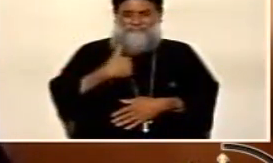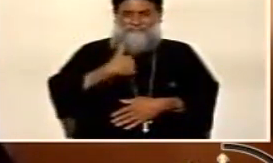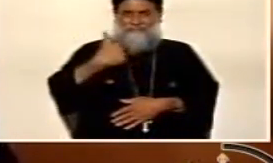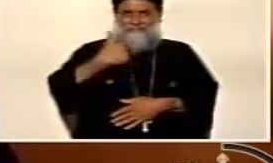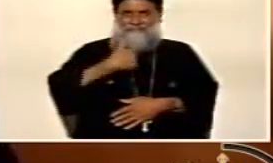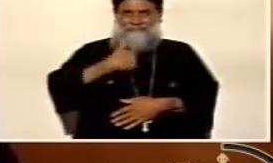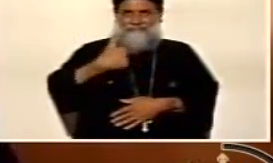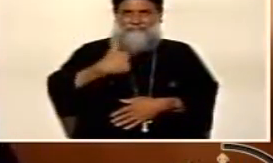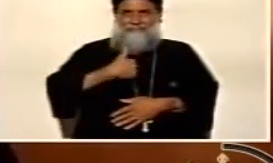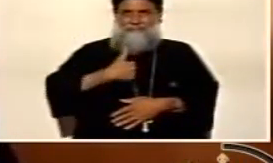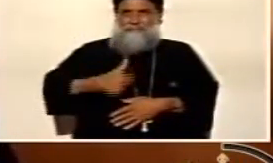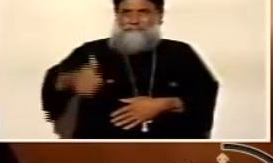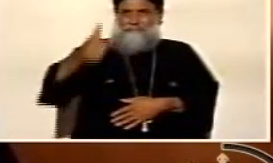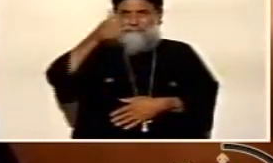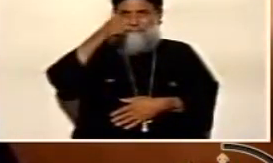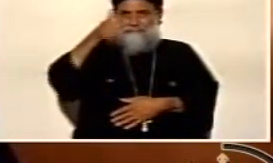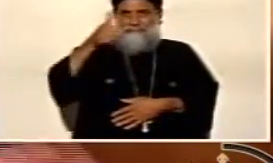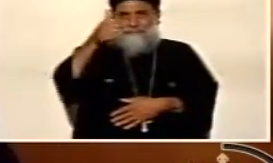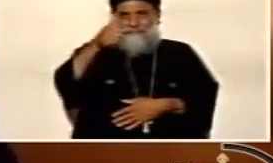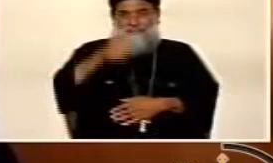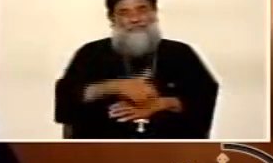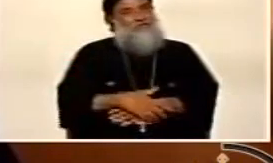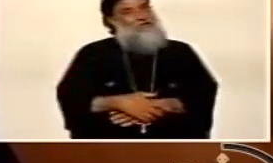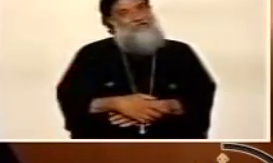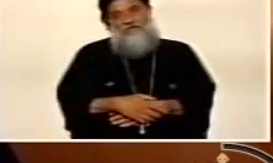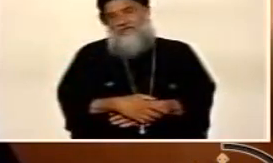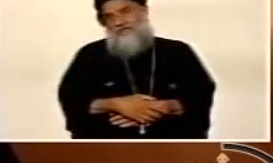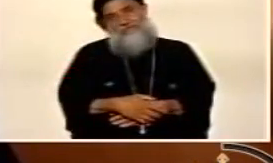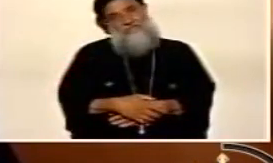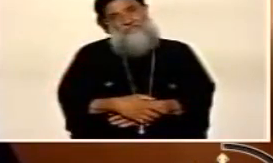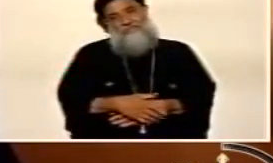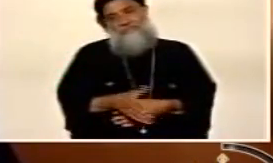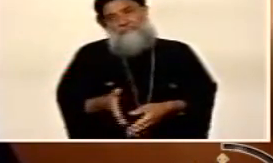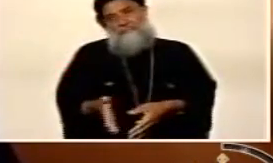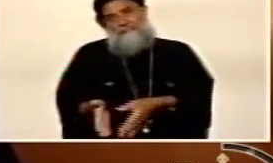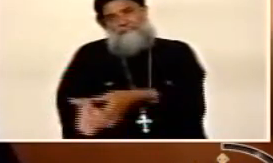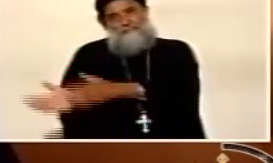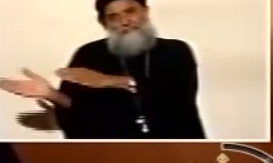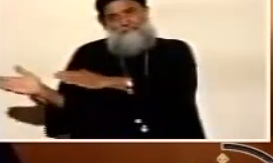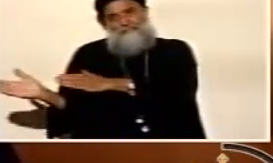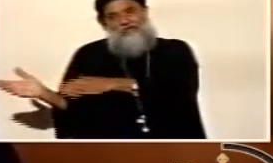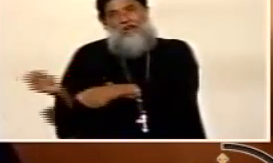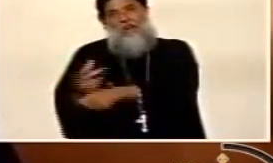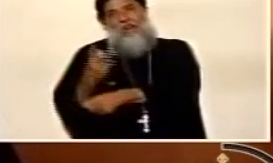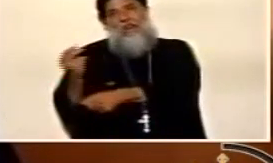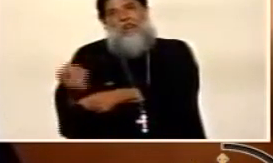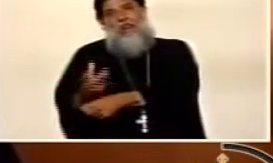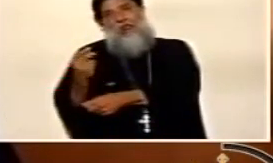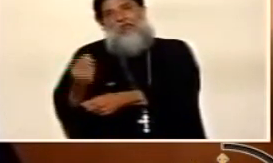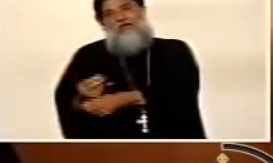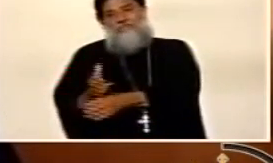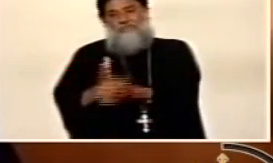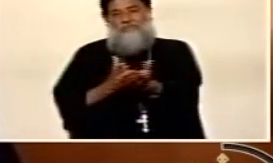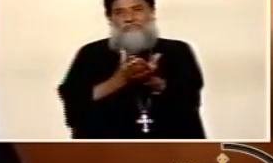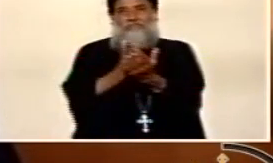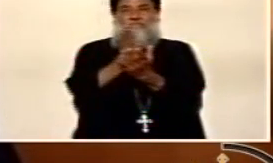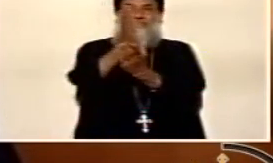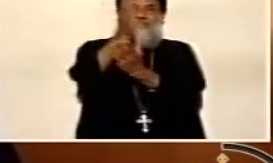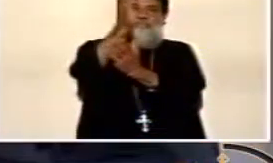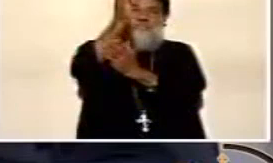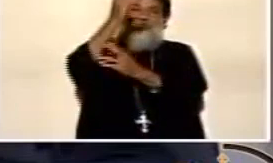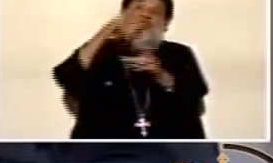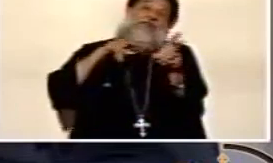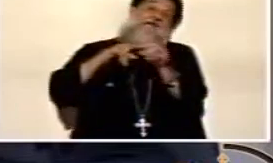بقى يعني انحراف عن الطريق الصحيح. يعني ما بيكمل بعد كده القديس بولس الرسول بيقول كل من